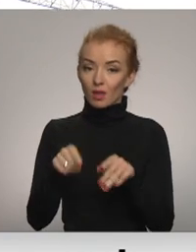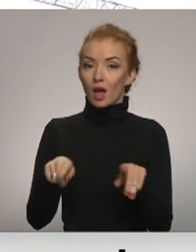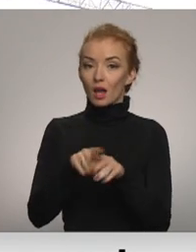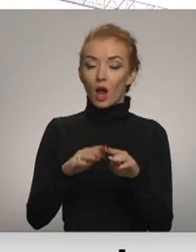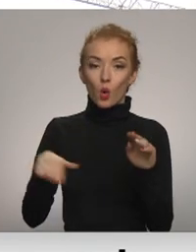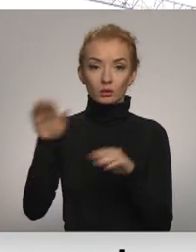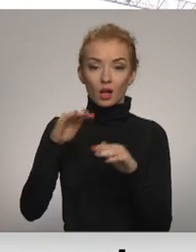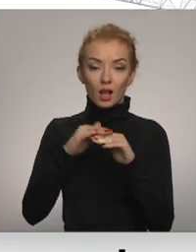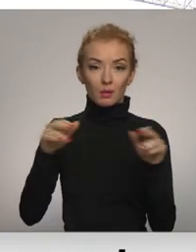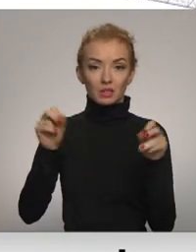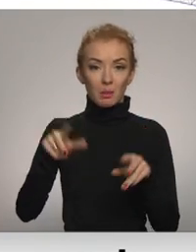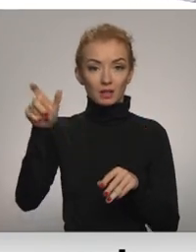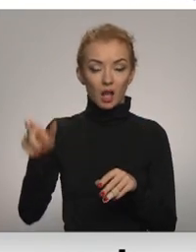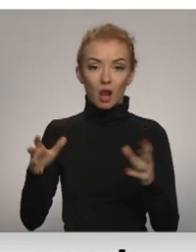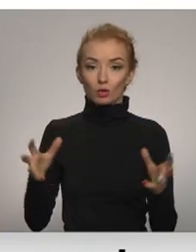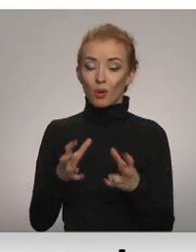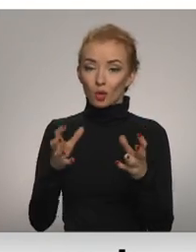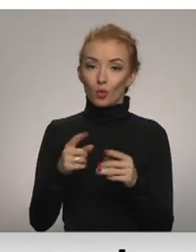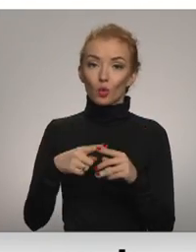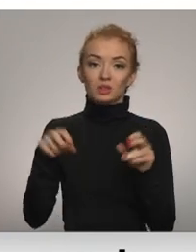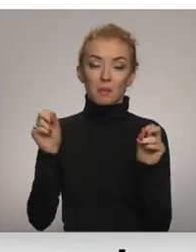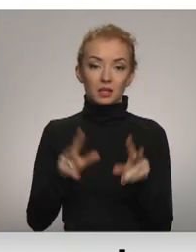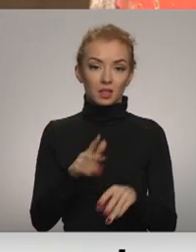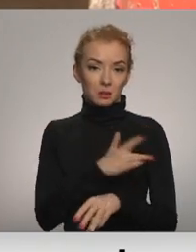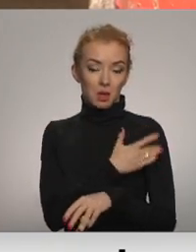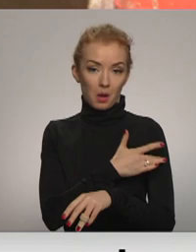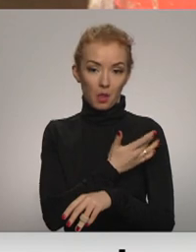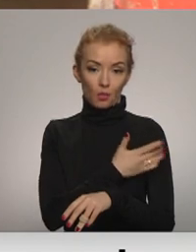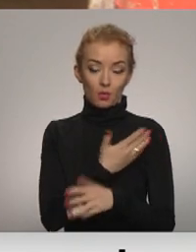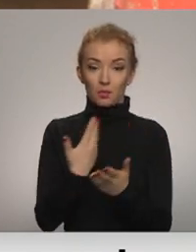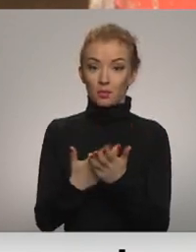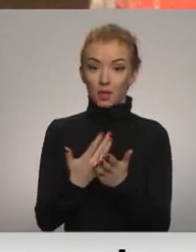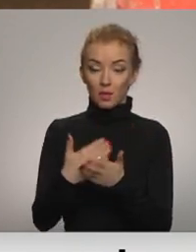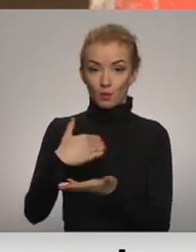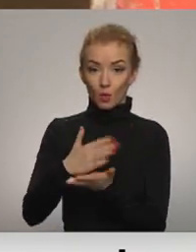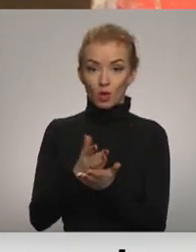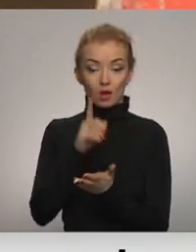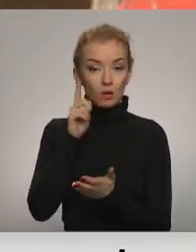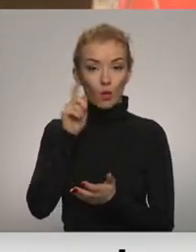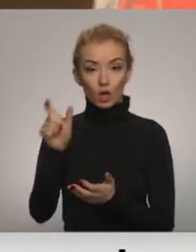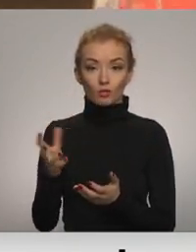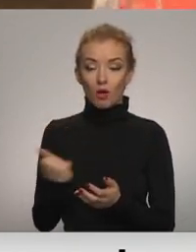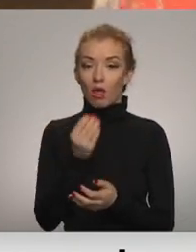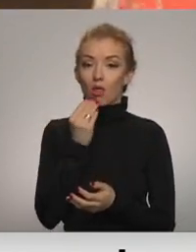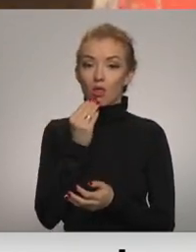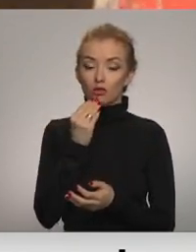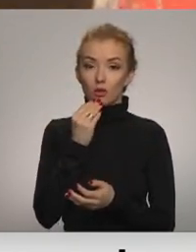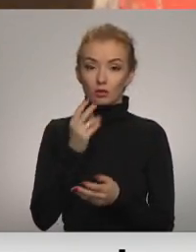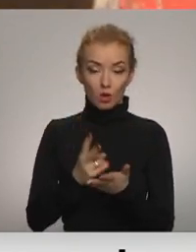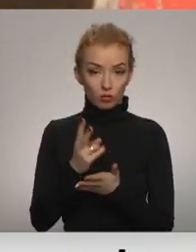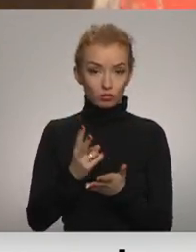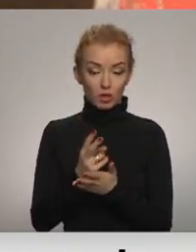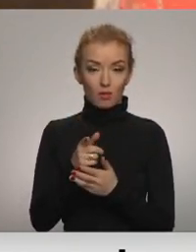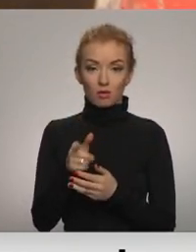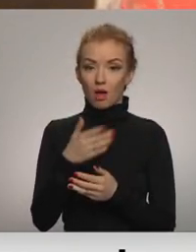augstākā līmeņa speciālistu aprūpe un specializēti pakalpojumi. Piemēram, nodaļa jauniešiem ar ēšanas traucējumiem. Tas